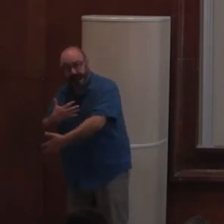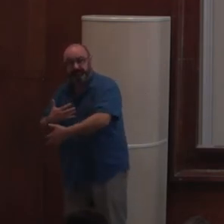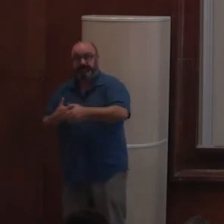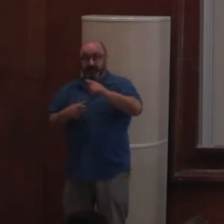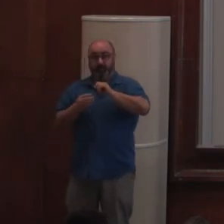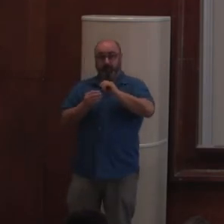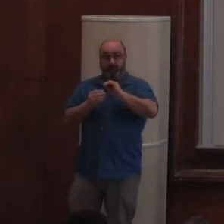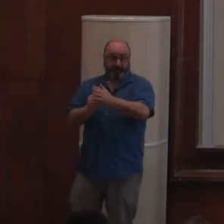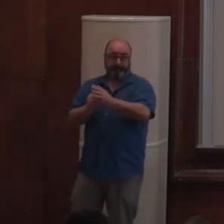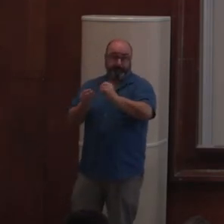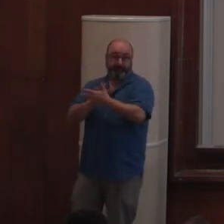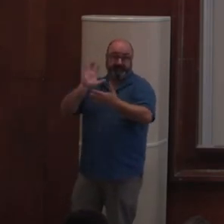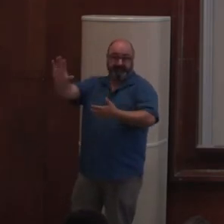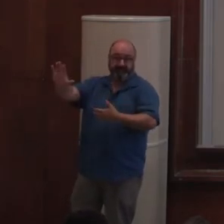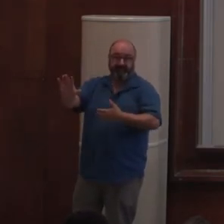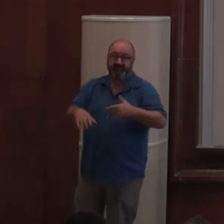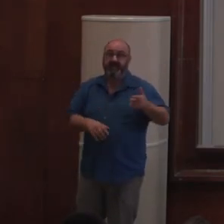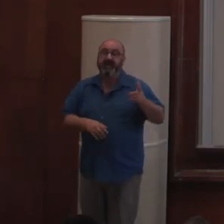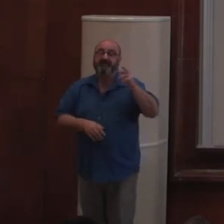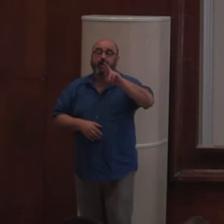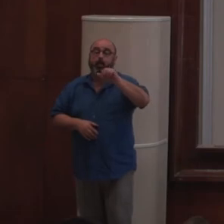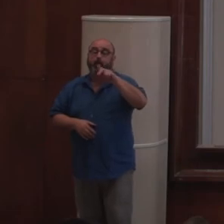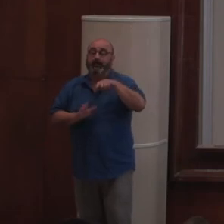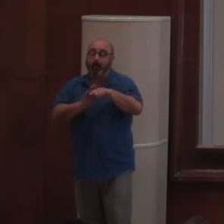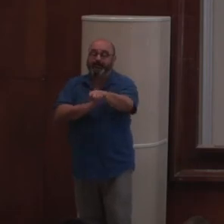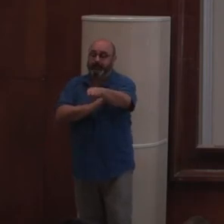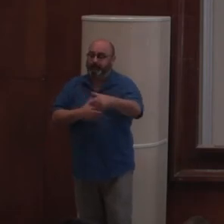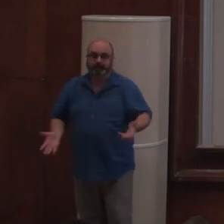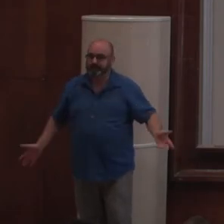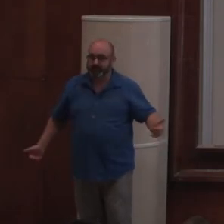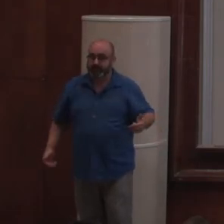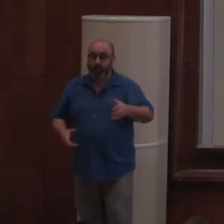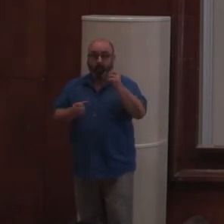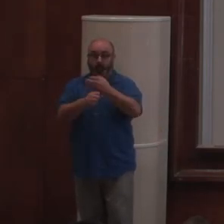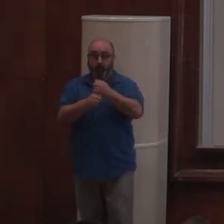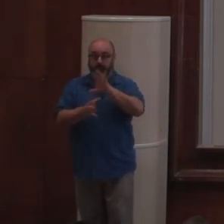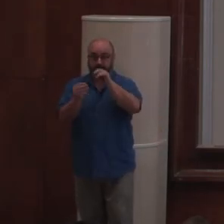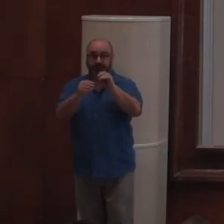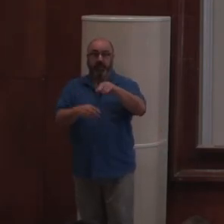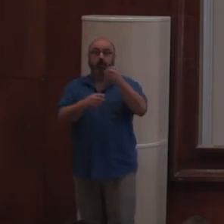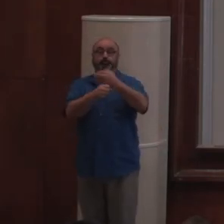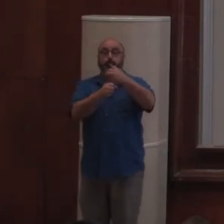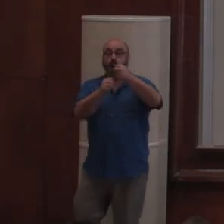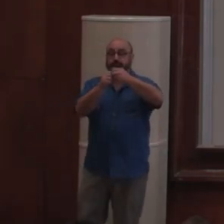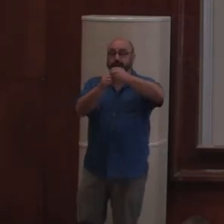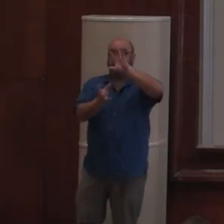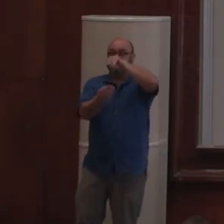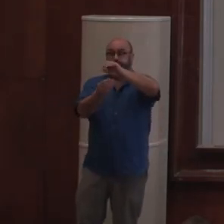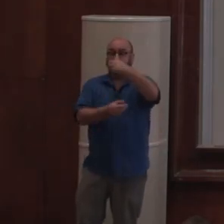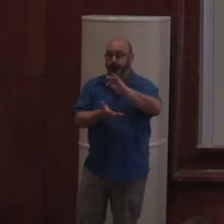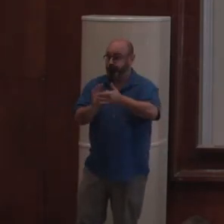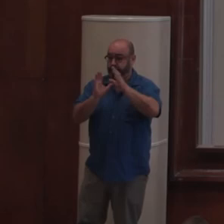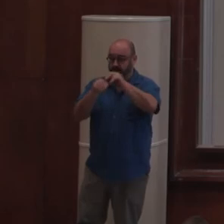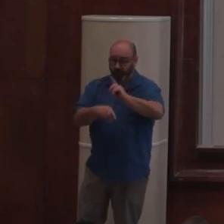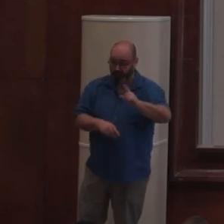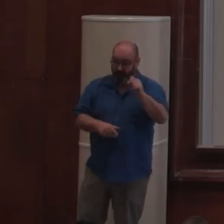c'est ça, le web. Vous ne pouvez pas faire ça avec du routing. Ce n pas la peine. On ne pas mettre toutes les news au même endroit. ne pas faire slash news et puis toutes nos news. Non. L'utilisateur, il dit, moi, je vais